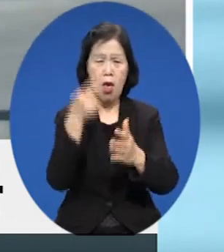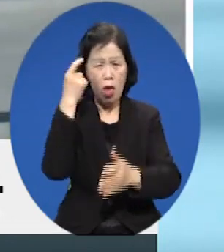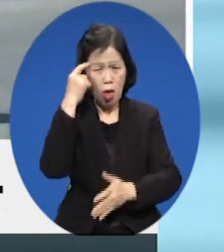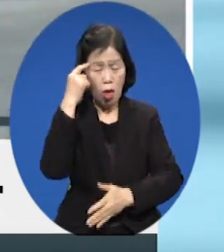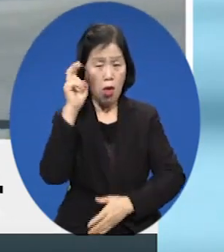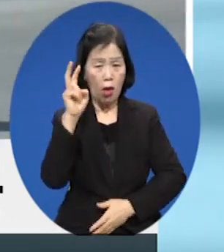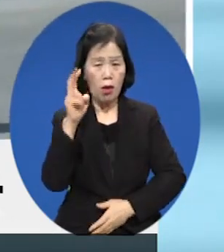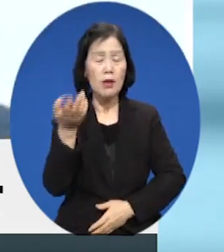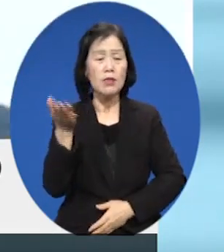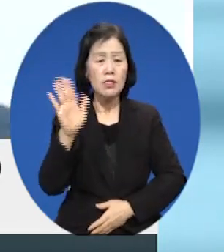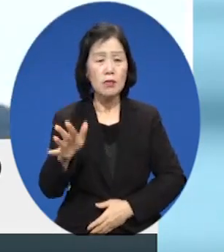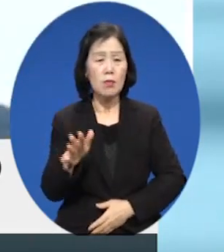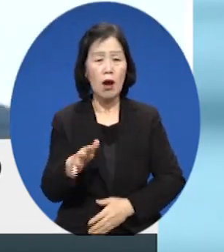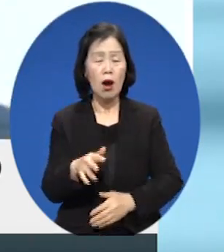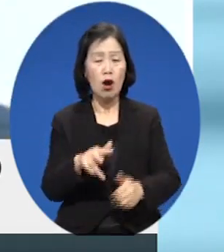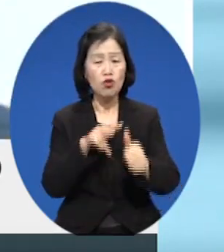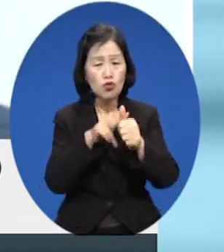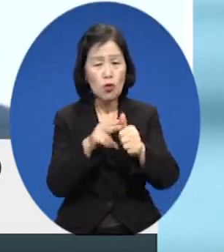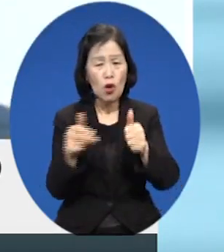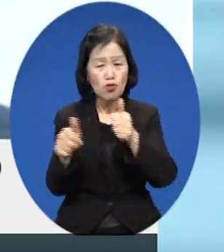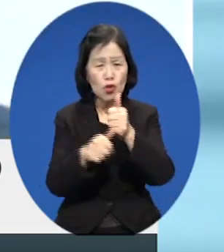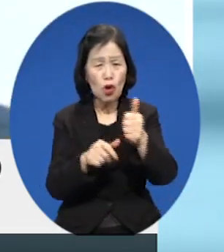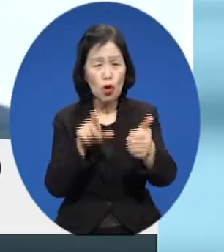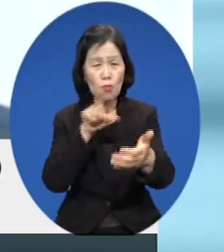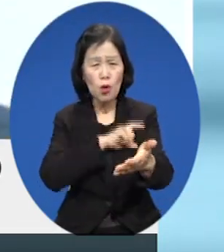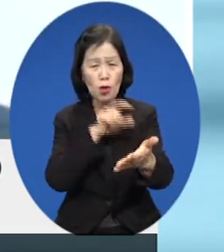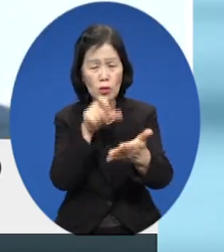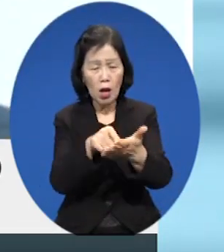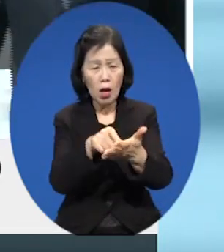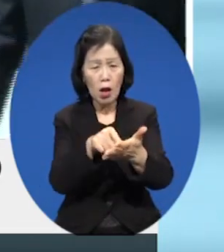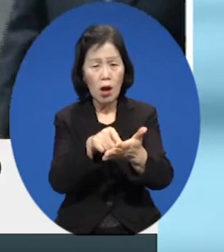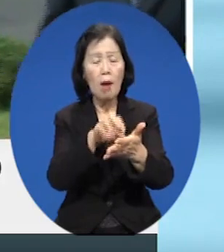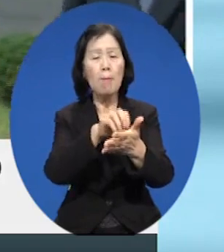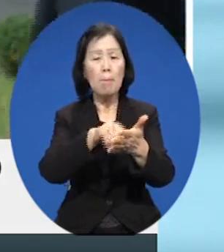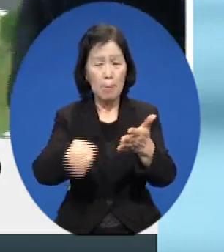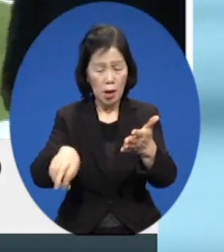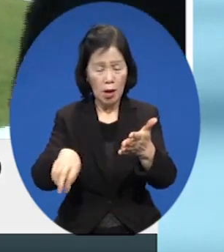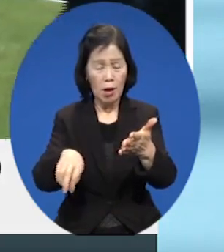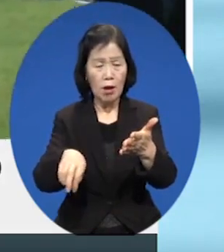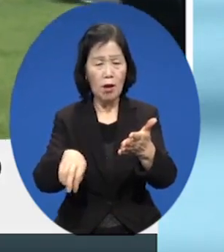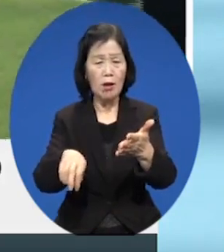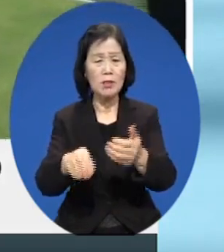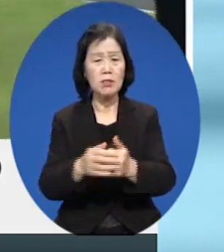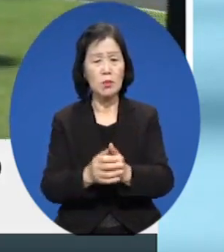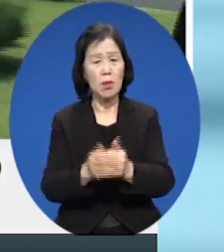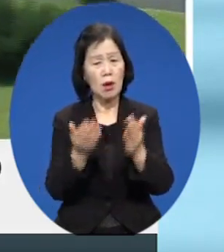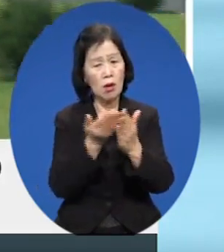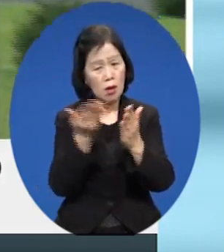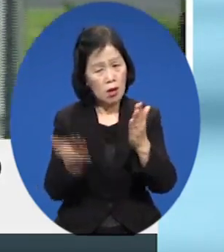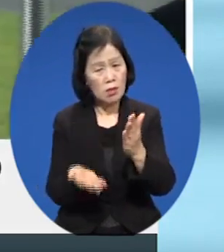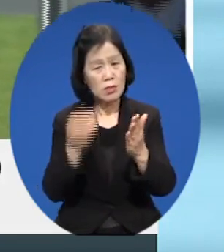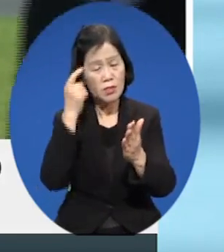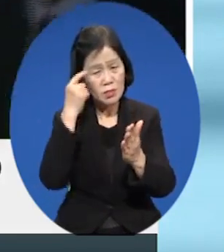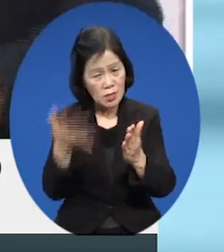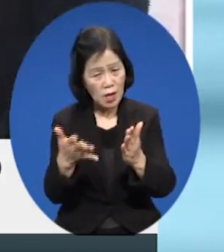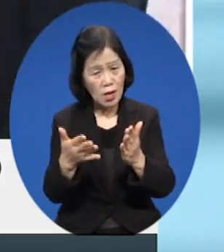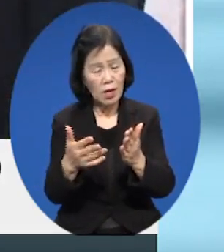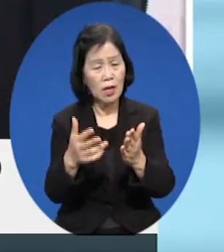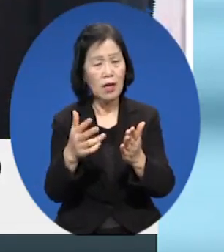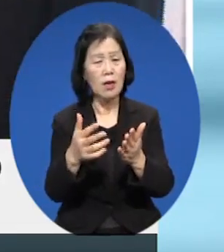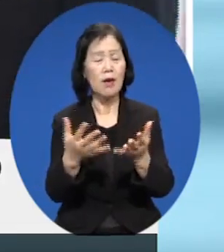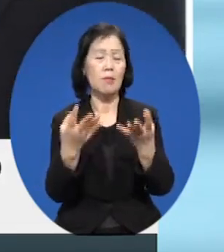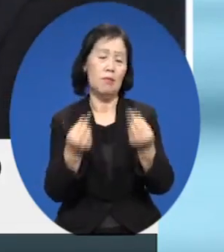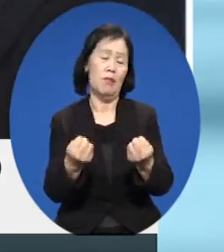정치 군 꼭 후보 의원 명단에서 마주 사라졌습니다 4 그래서 이게 강정인 야 뭐 있냐 에게 논란이 많습니다